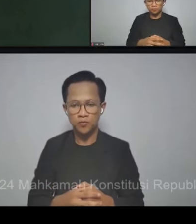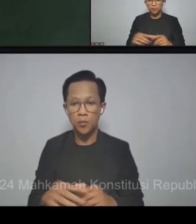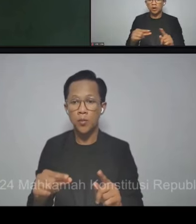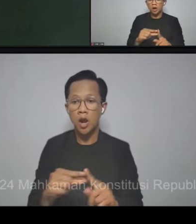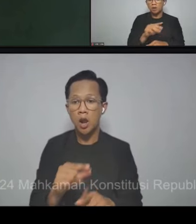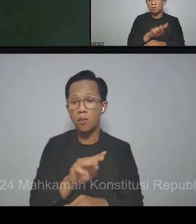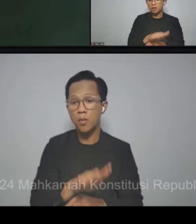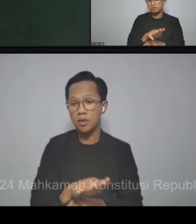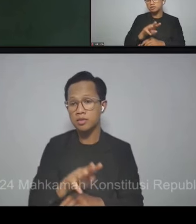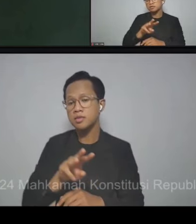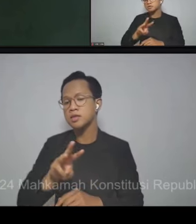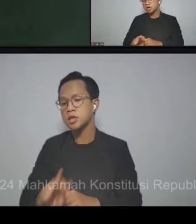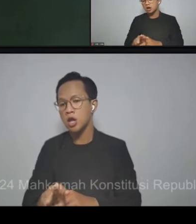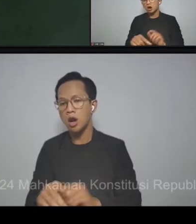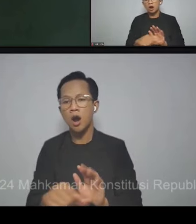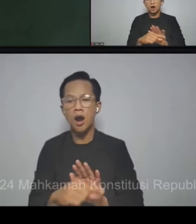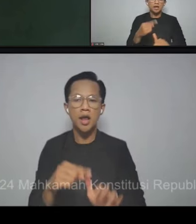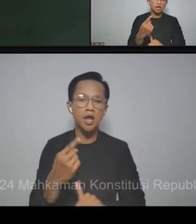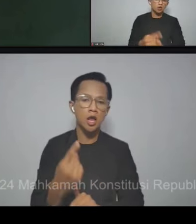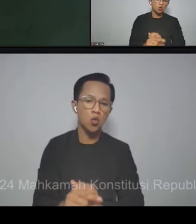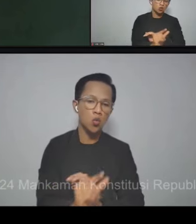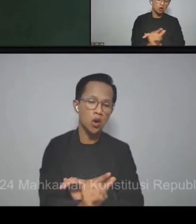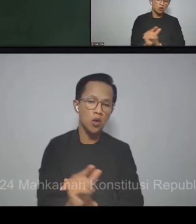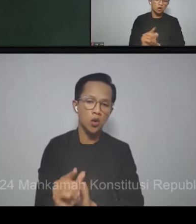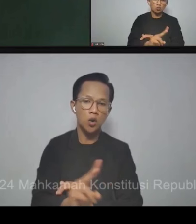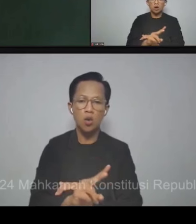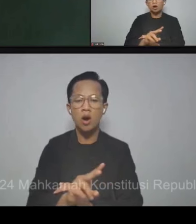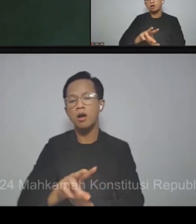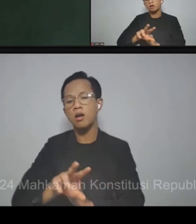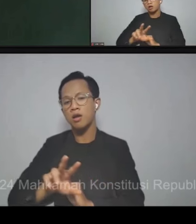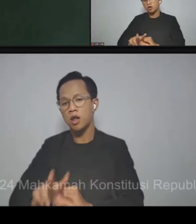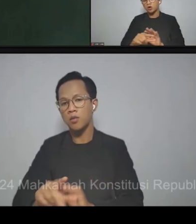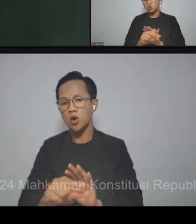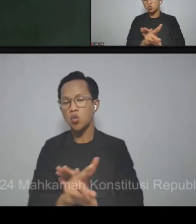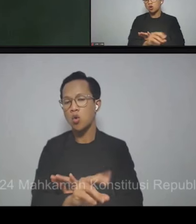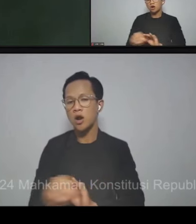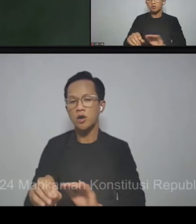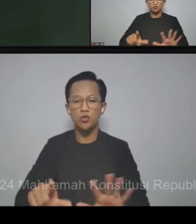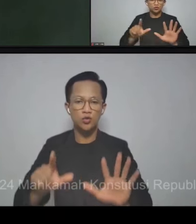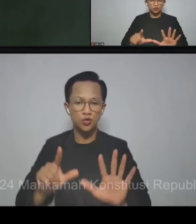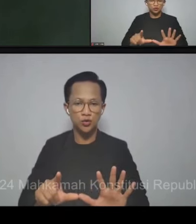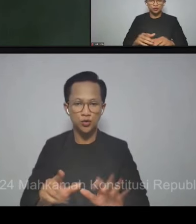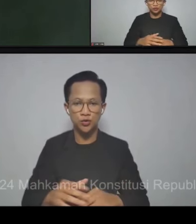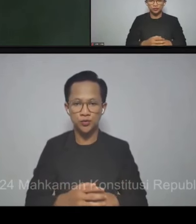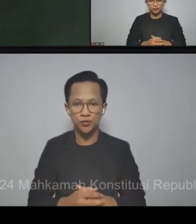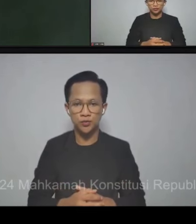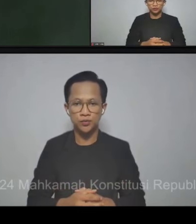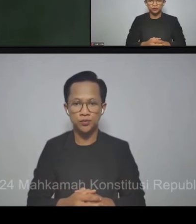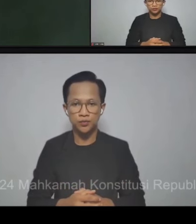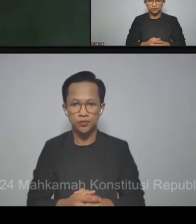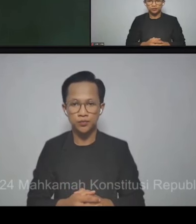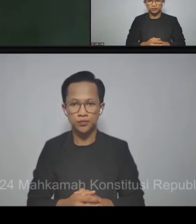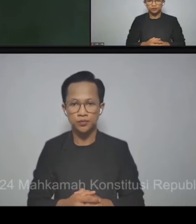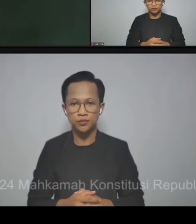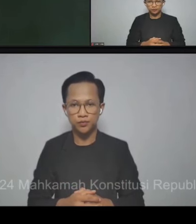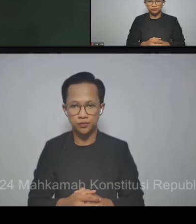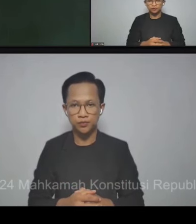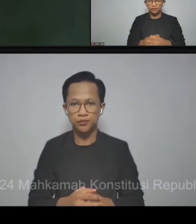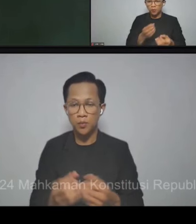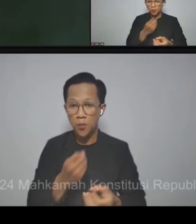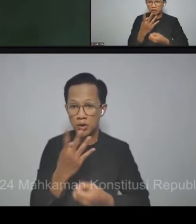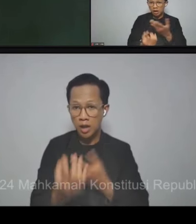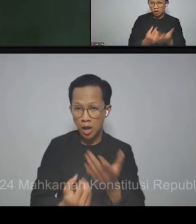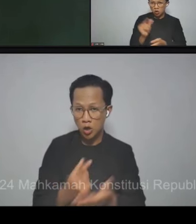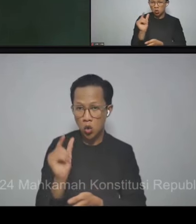undang-undang 2an 2007 menjadi selengkapnya sebagai berikut kutipan penjelasan dianggap dibacakan jika dikaitkan dengan penjelasan umum undang-undang